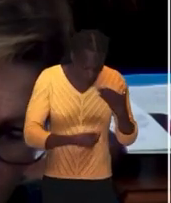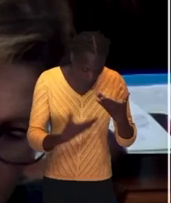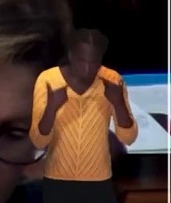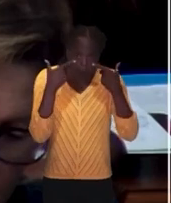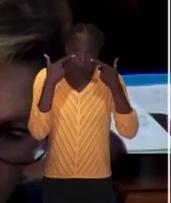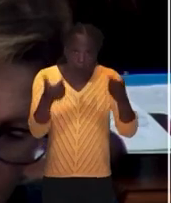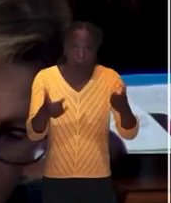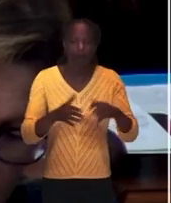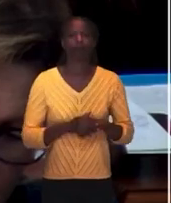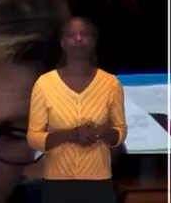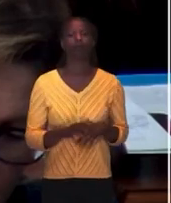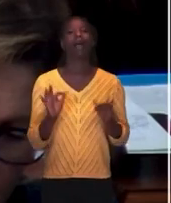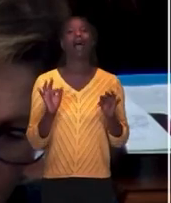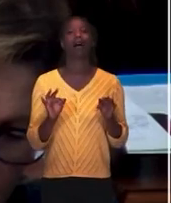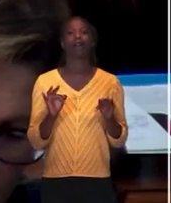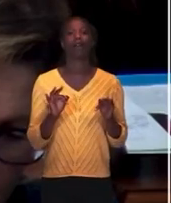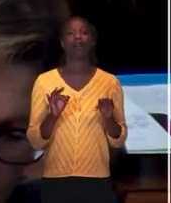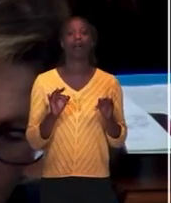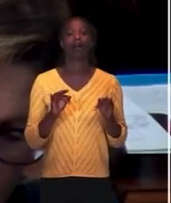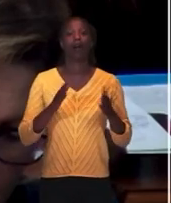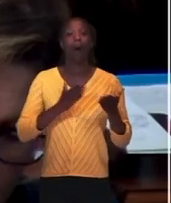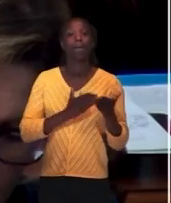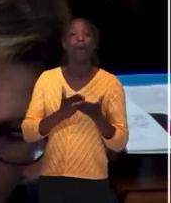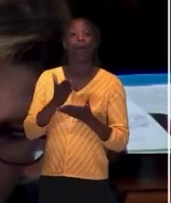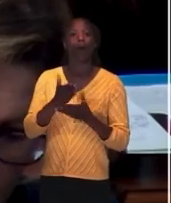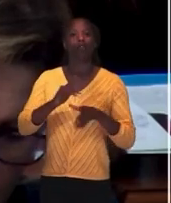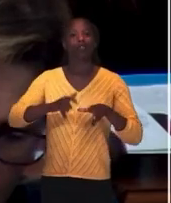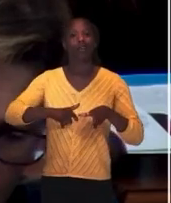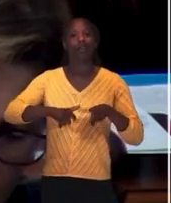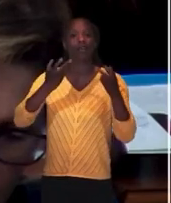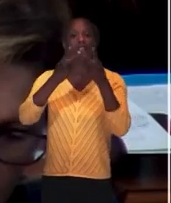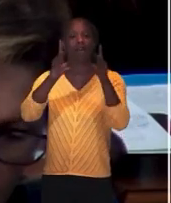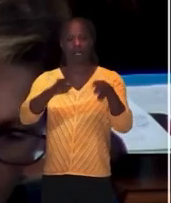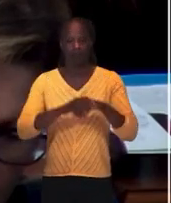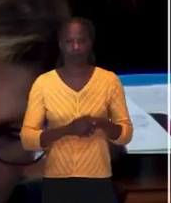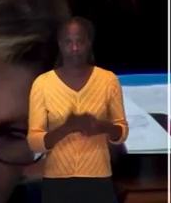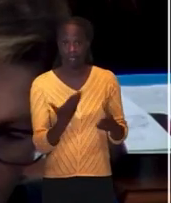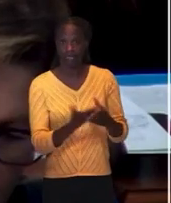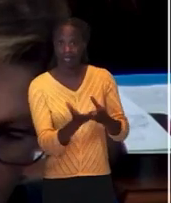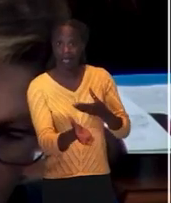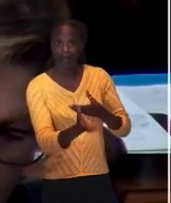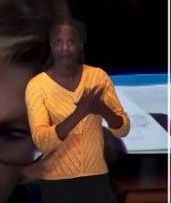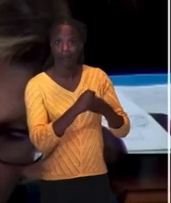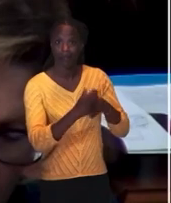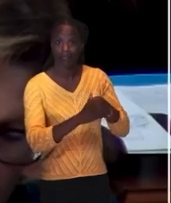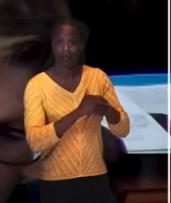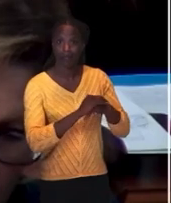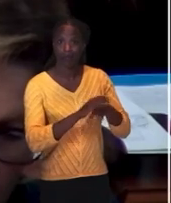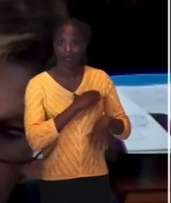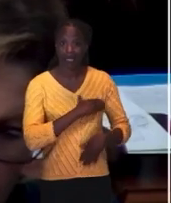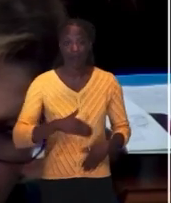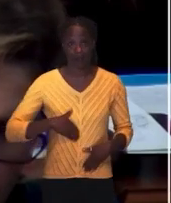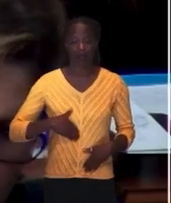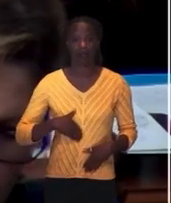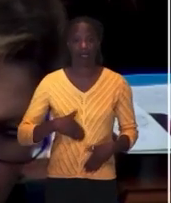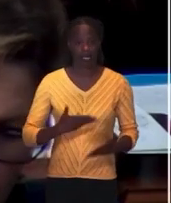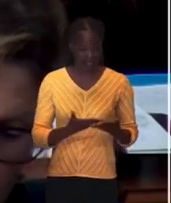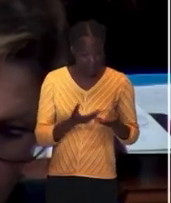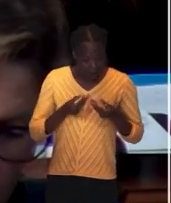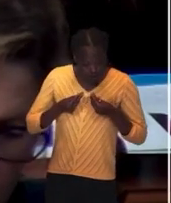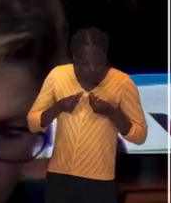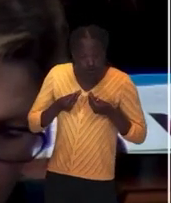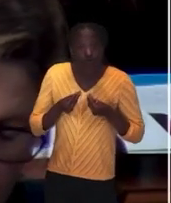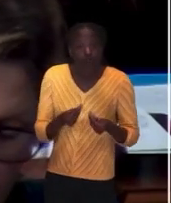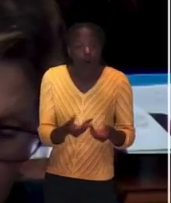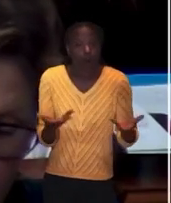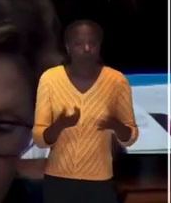projet urbain. C'est-à-dire en réalité le cœur, normalement, des politiques municipales au sens physique du terme. C'est ce qui va irriguer l'intégralité